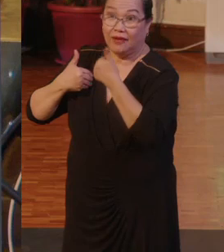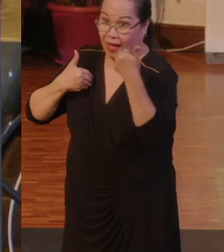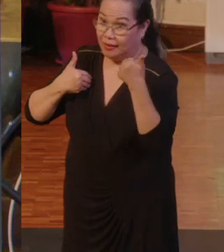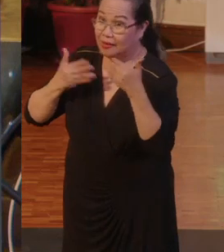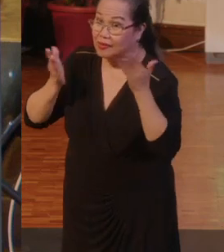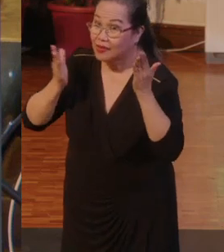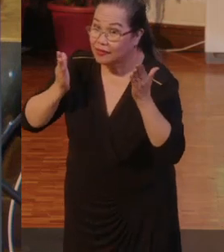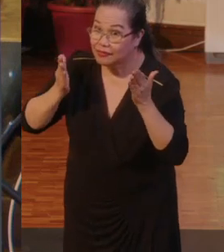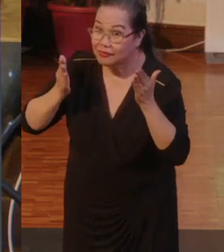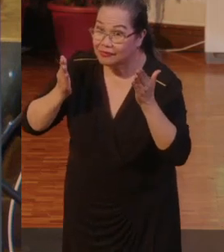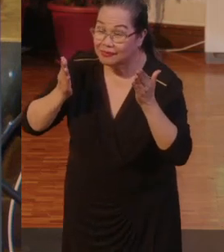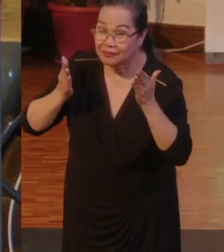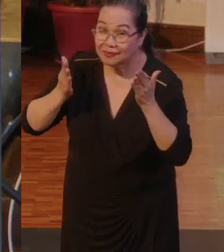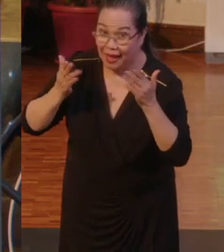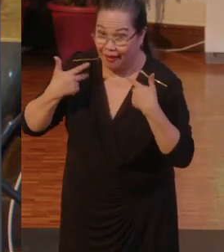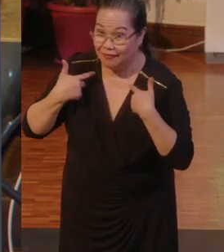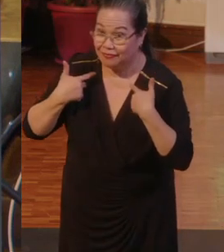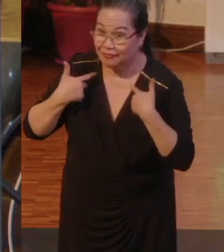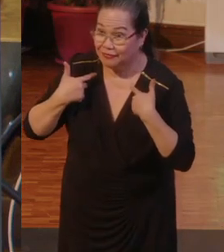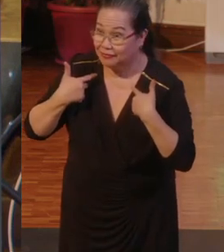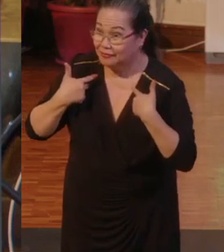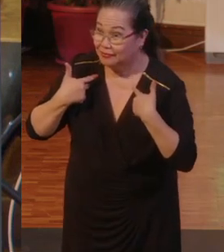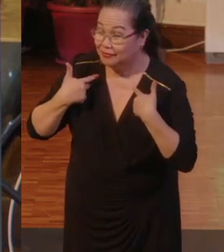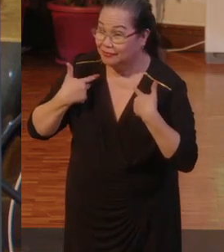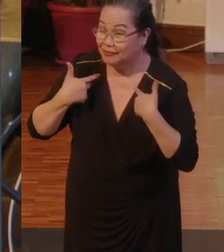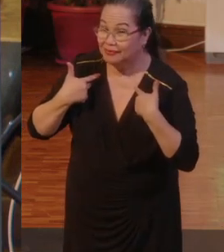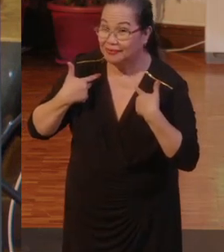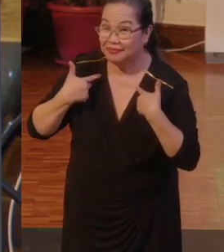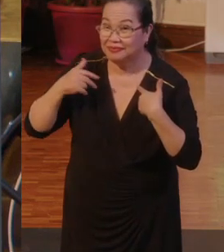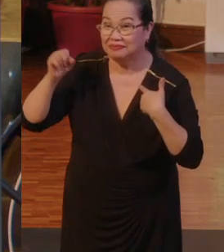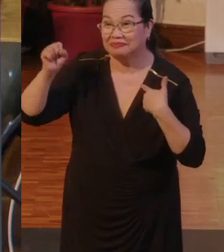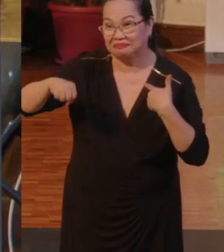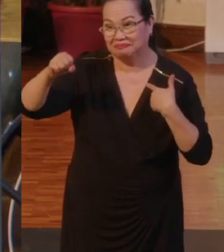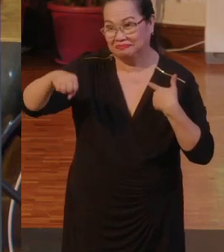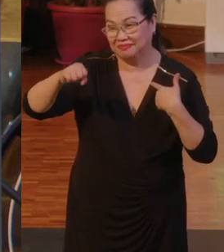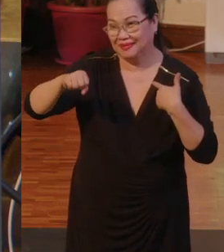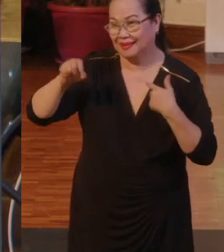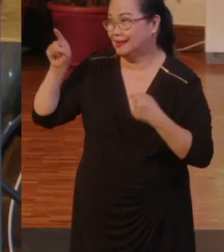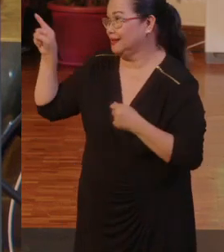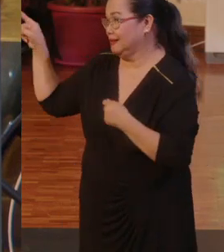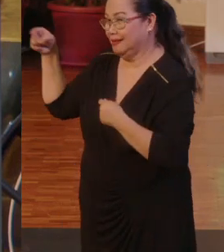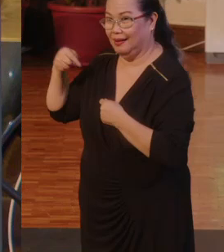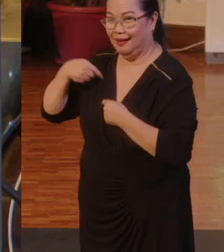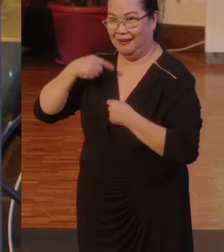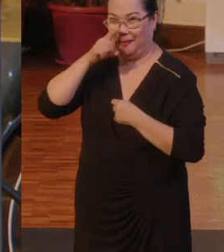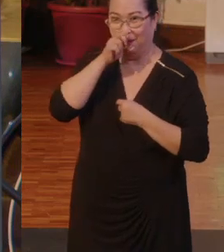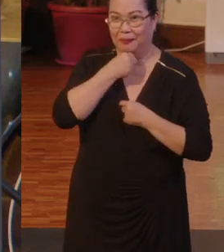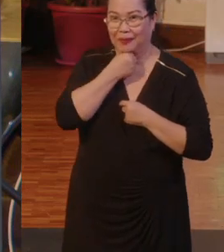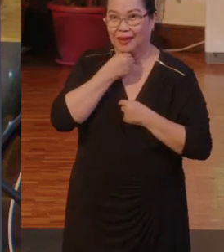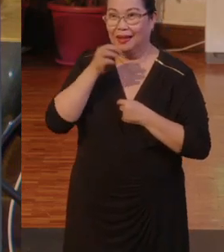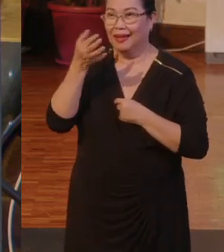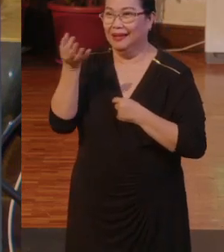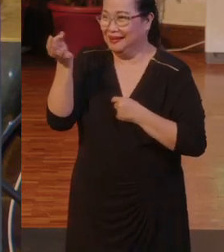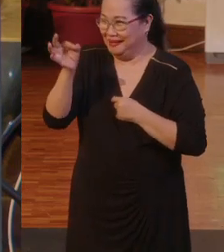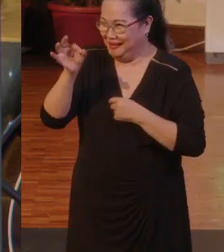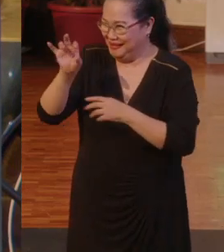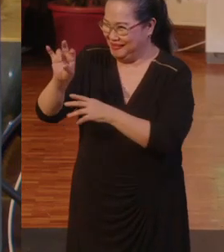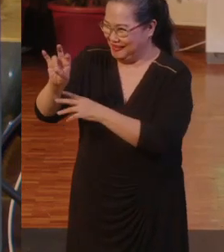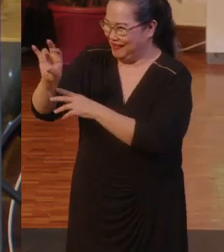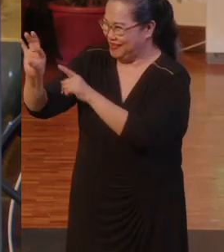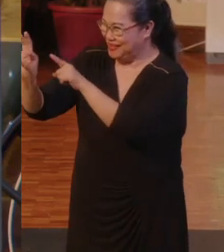Napakasakit po marinig yun sa isang anak, pero tama siya eh. No? Tama siya eh. Marami po